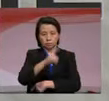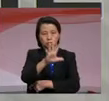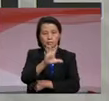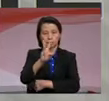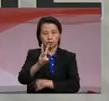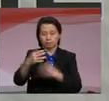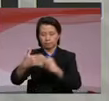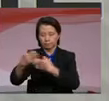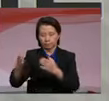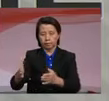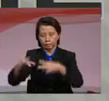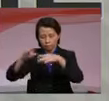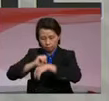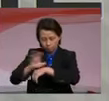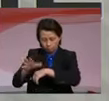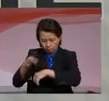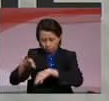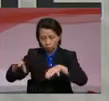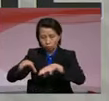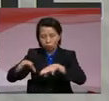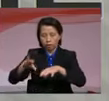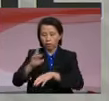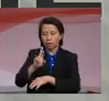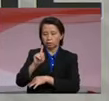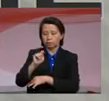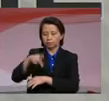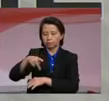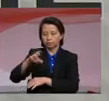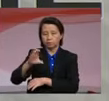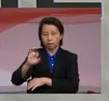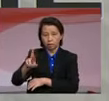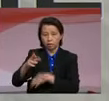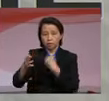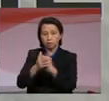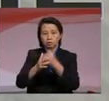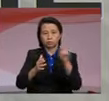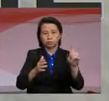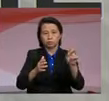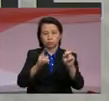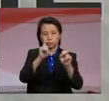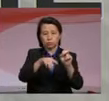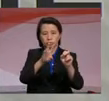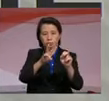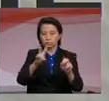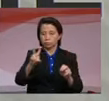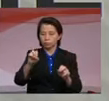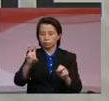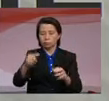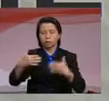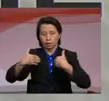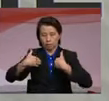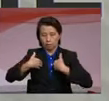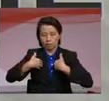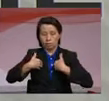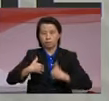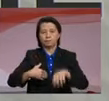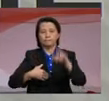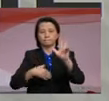makmal COVID-19 yang menjalankan RT-PCR sehingga 20 Julai 2020 adalah